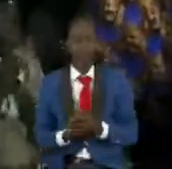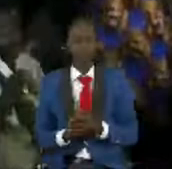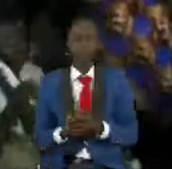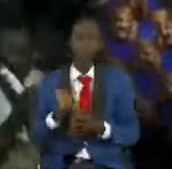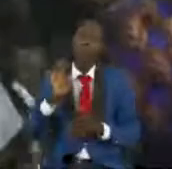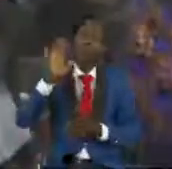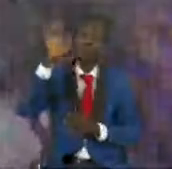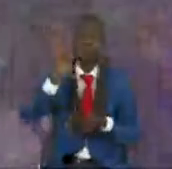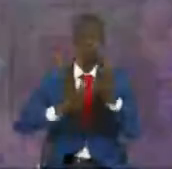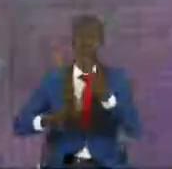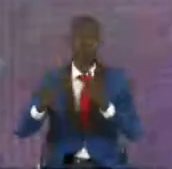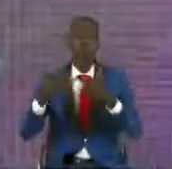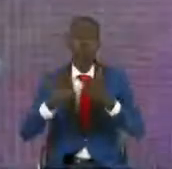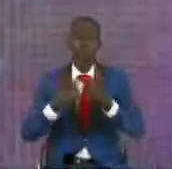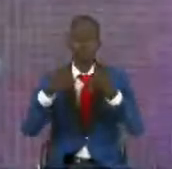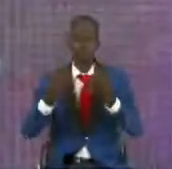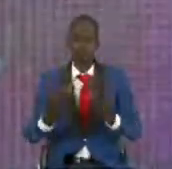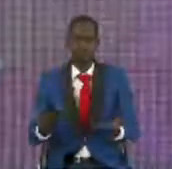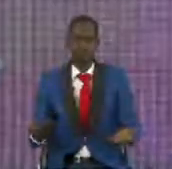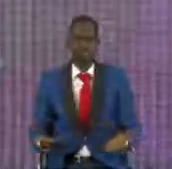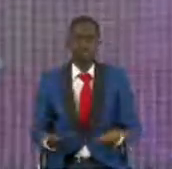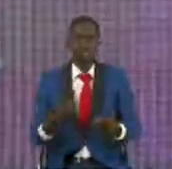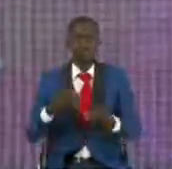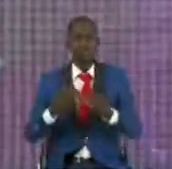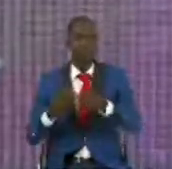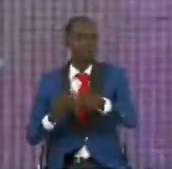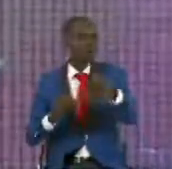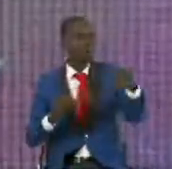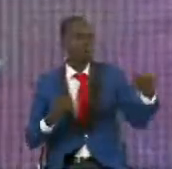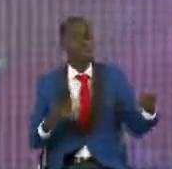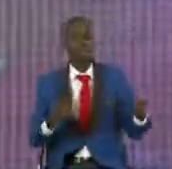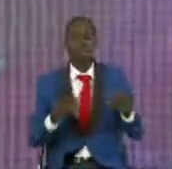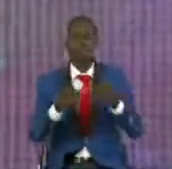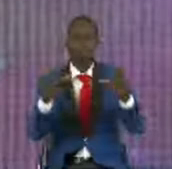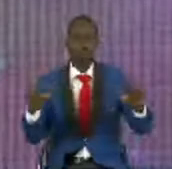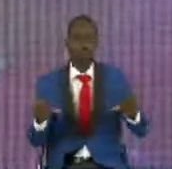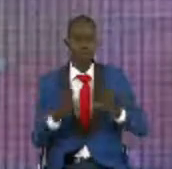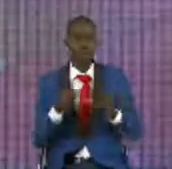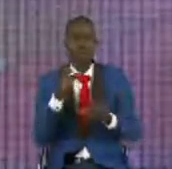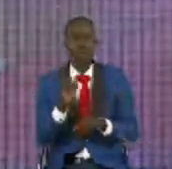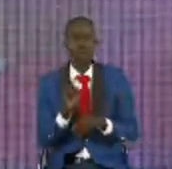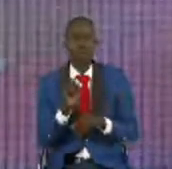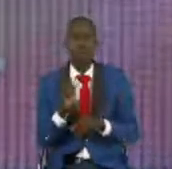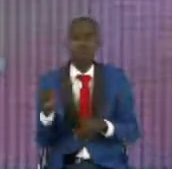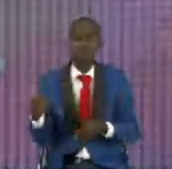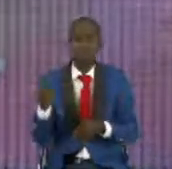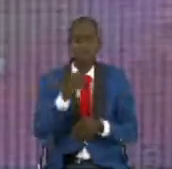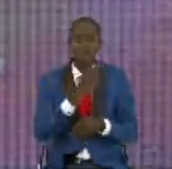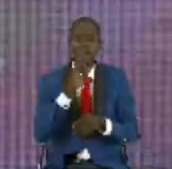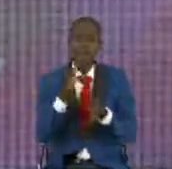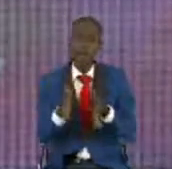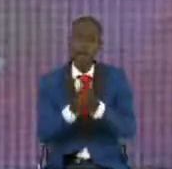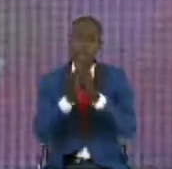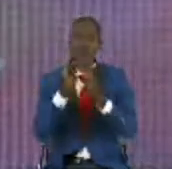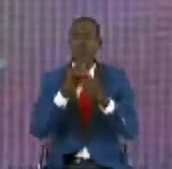Ton peuple est venu ici et dans tous les autres endroits. Il demande de ta